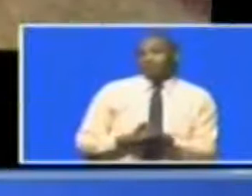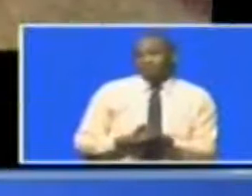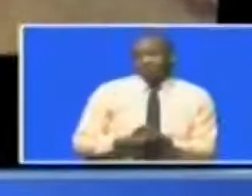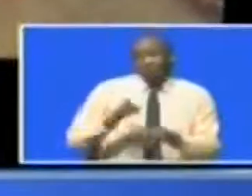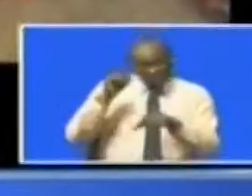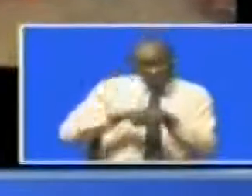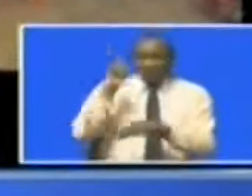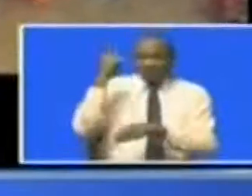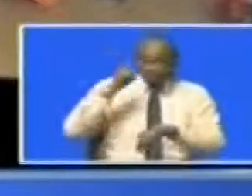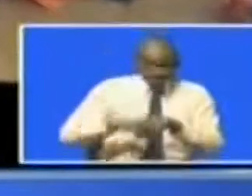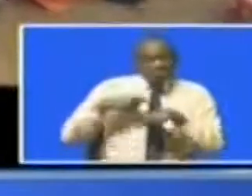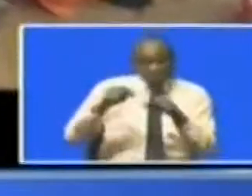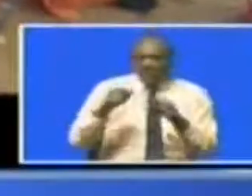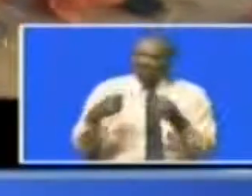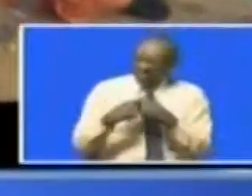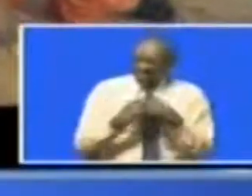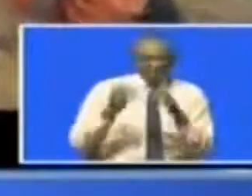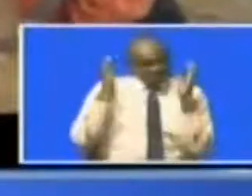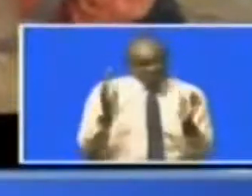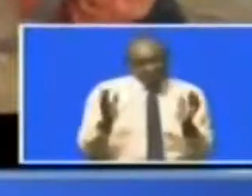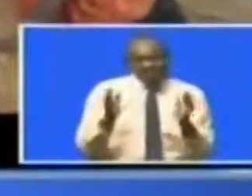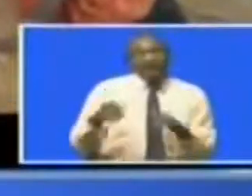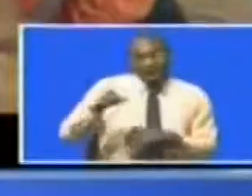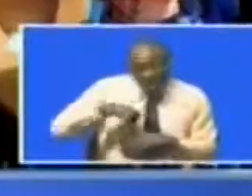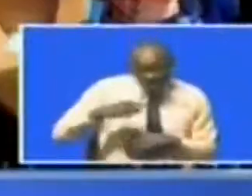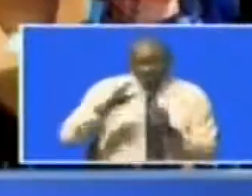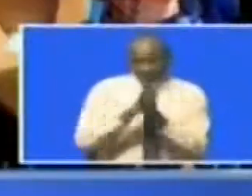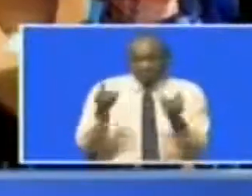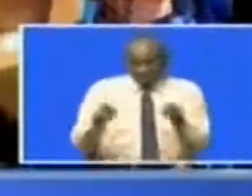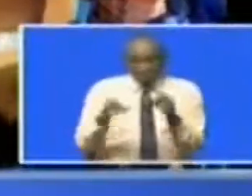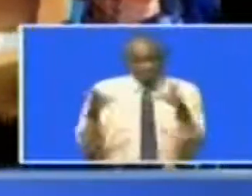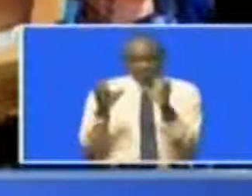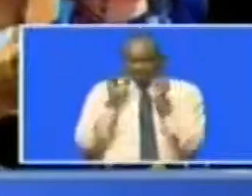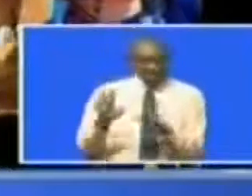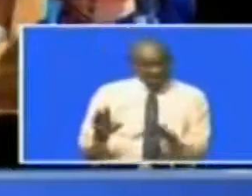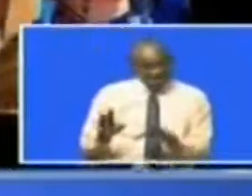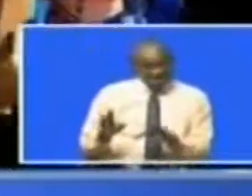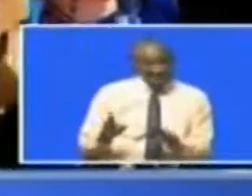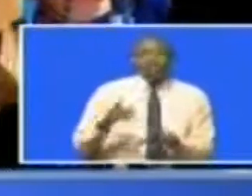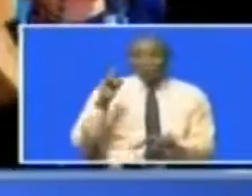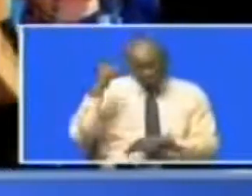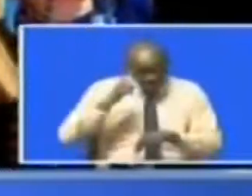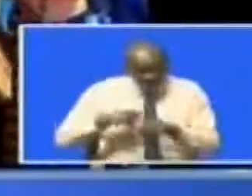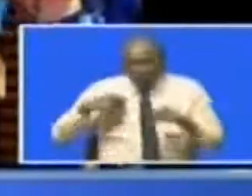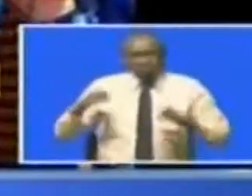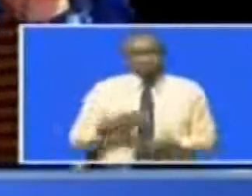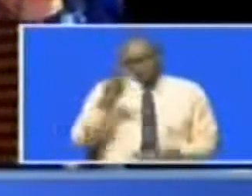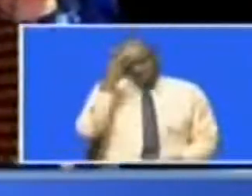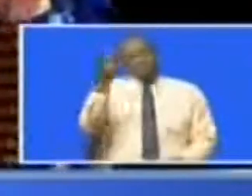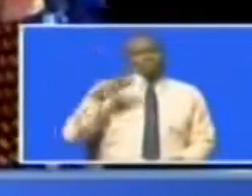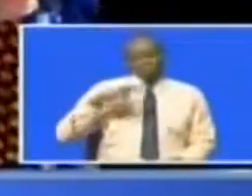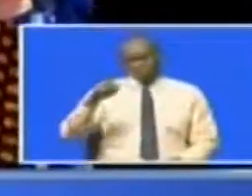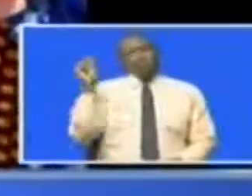Tulipoenda mara ya kwanza ilikuwa ngumu sana kwa sababu sisi hatujatoka katika jamii hiyo. Kwa hivyo mara ya kwanza watashangaa, mbona watu